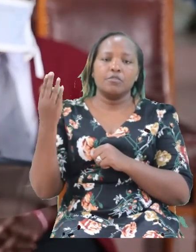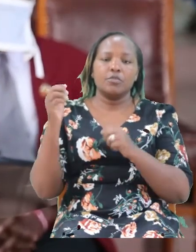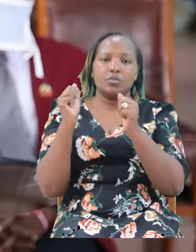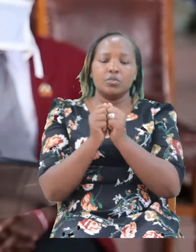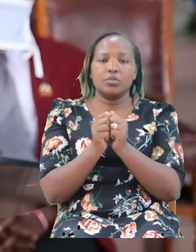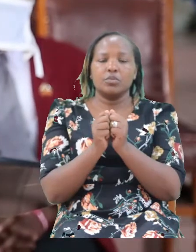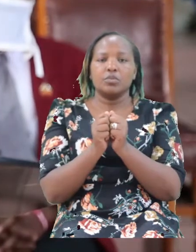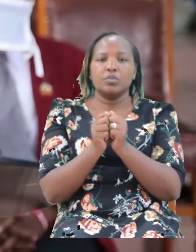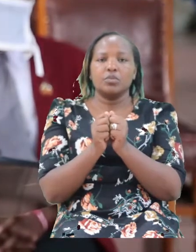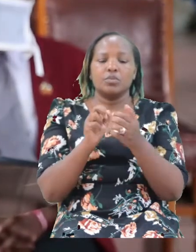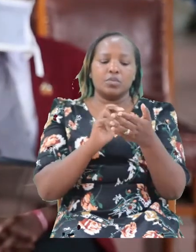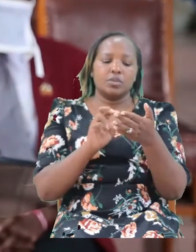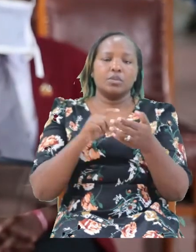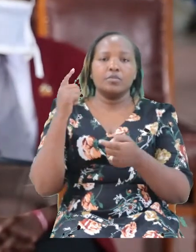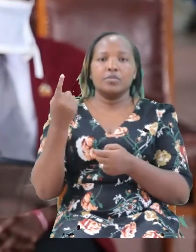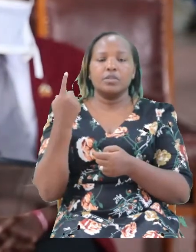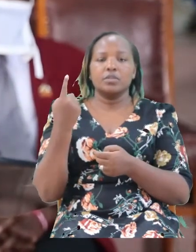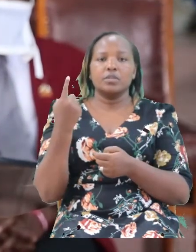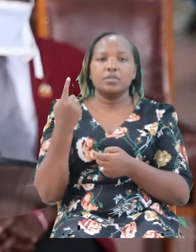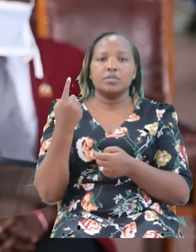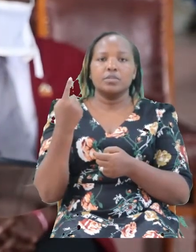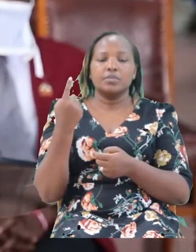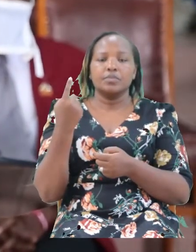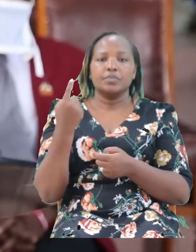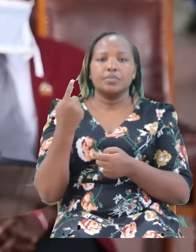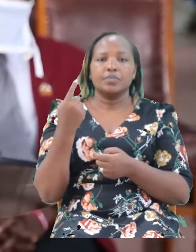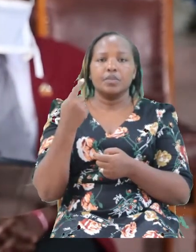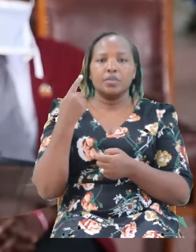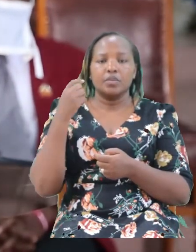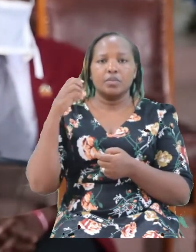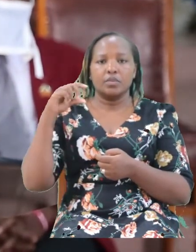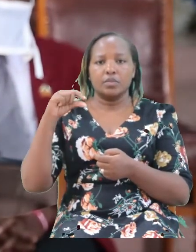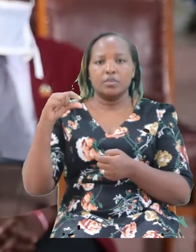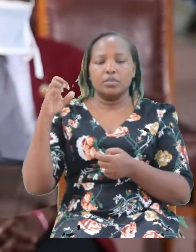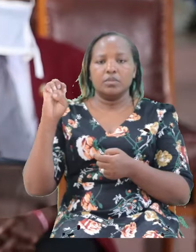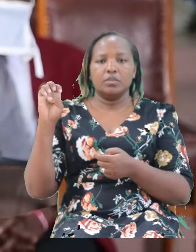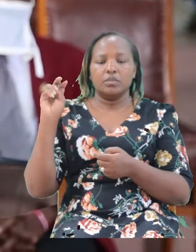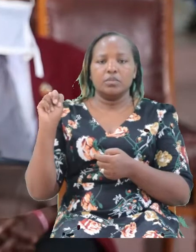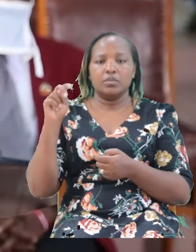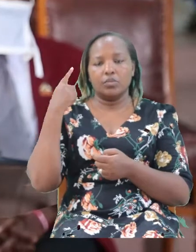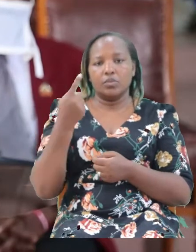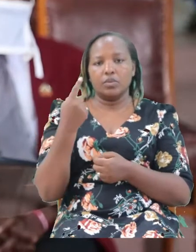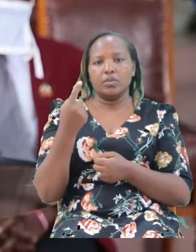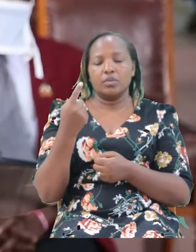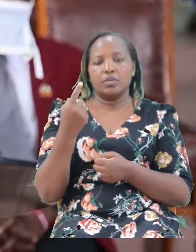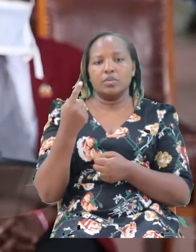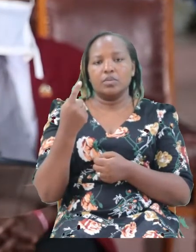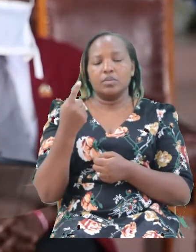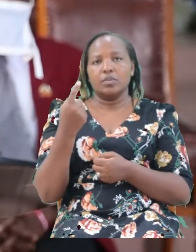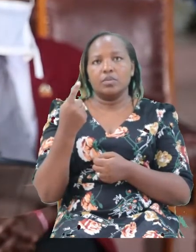Somo la Kwanza tukatoa kwenye Mwanzo 1, mlango wa